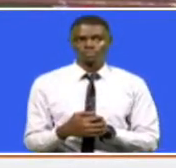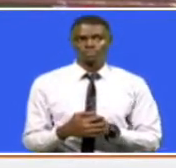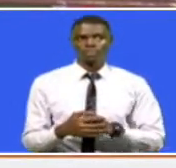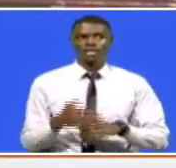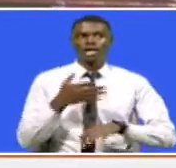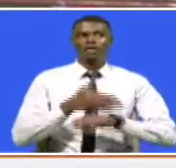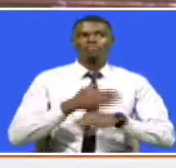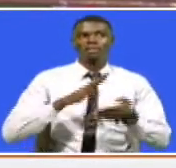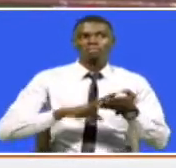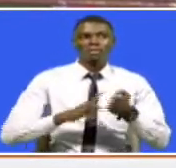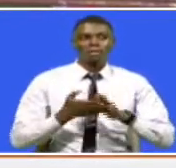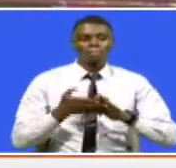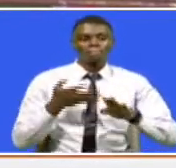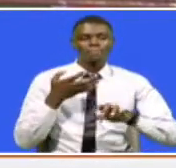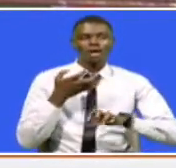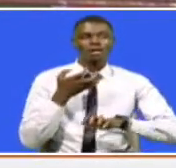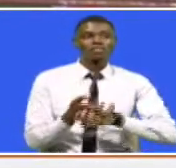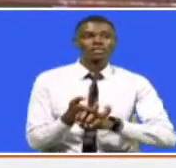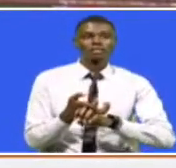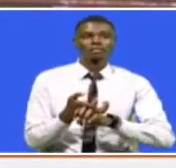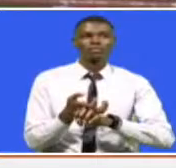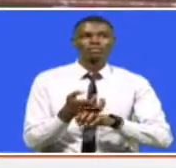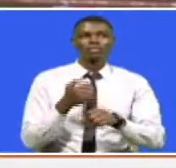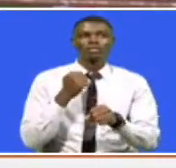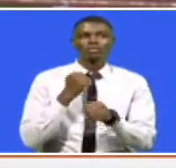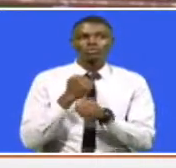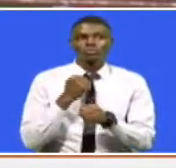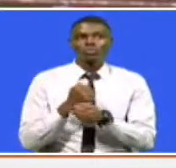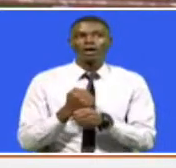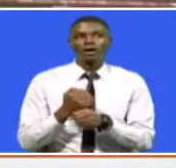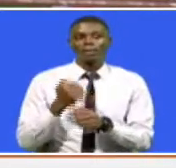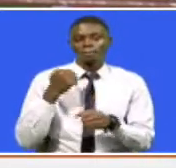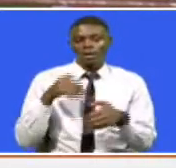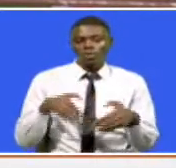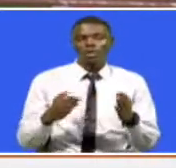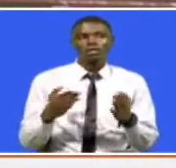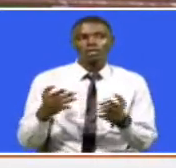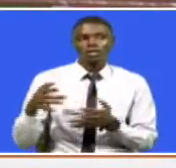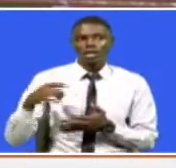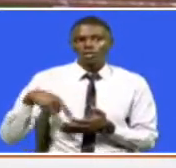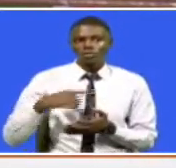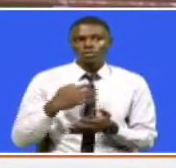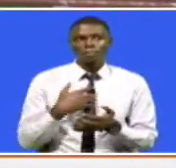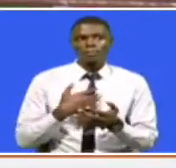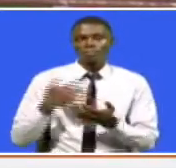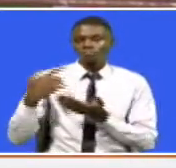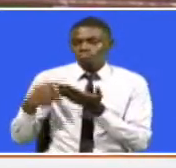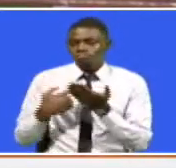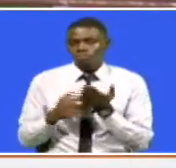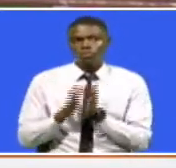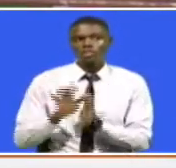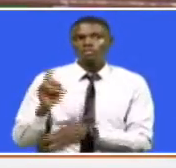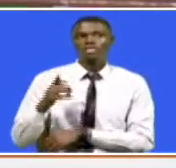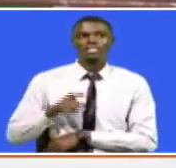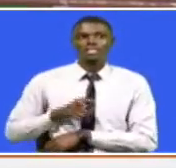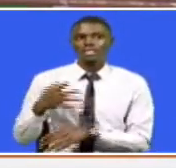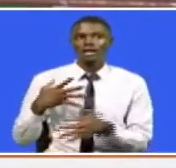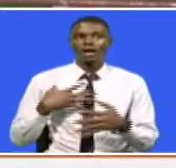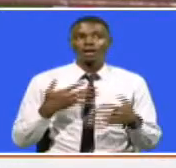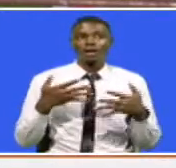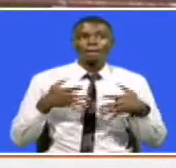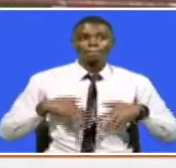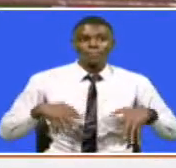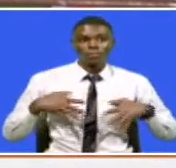it became difficult to work my way around, I decided to negotiate with the first lady and the people who